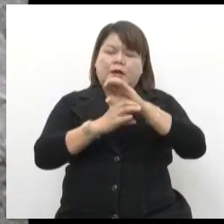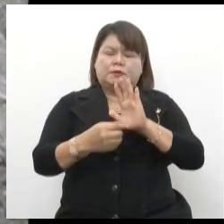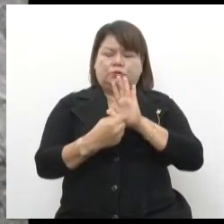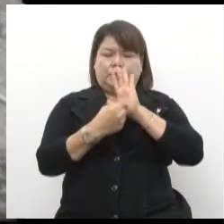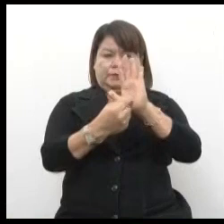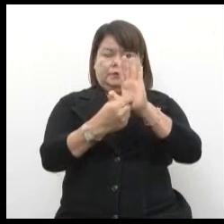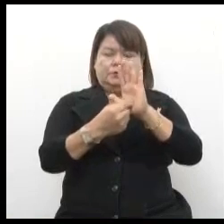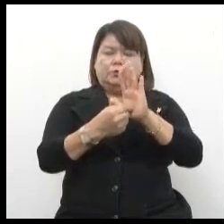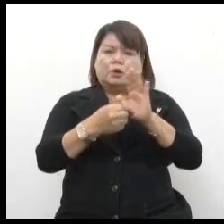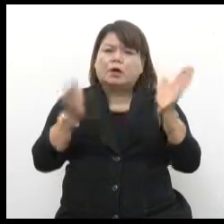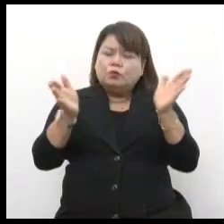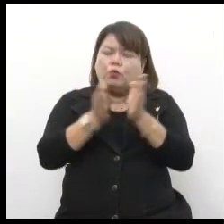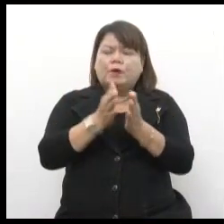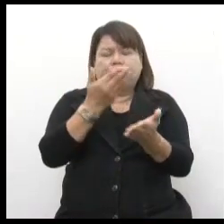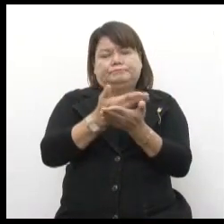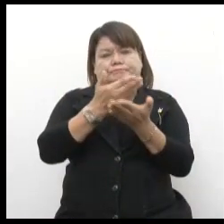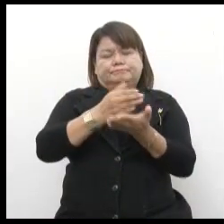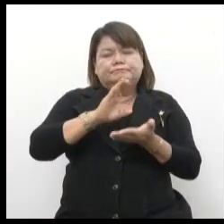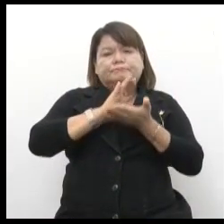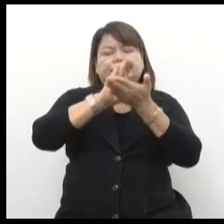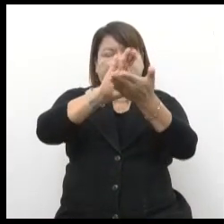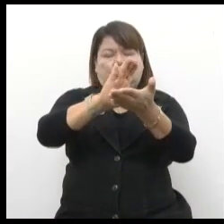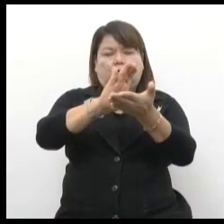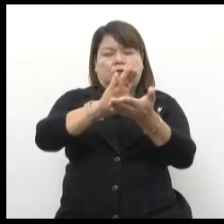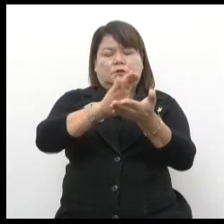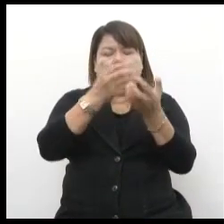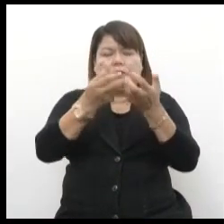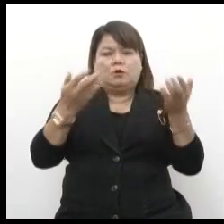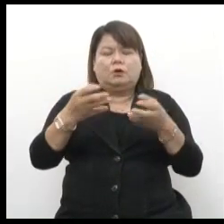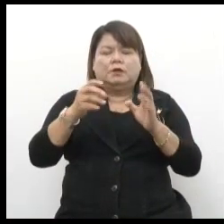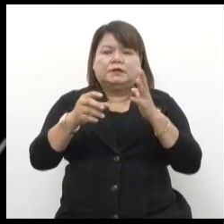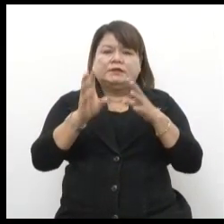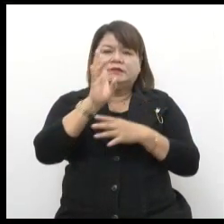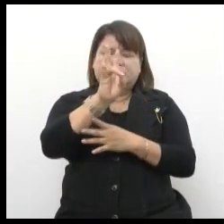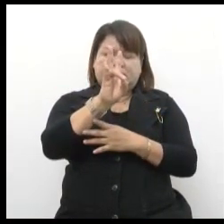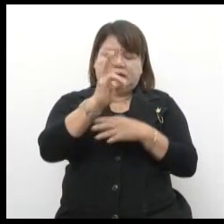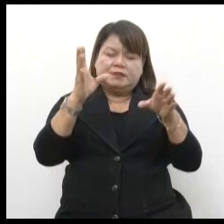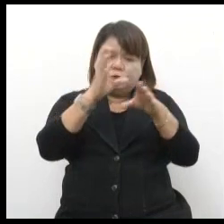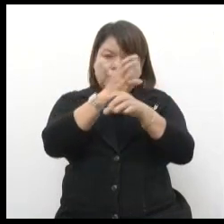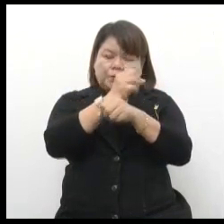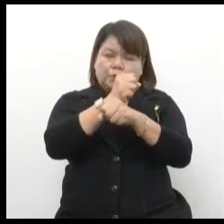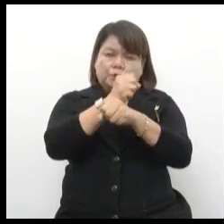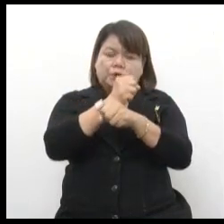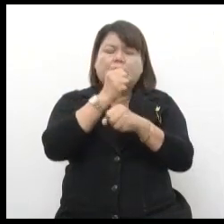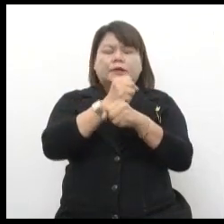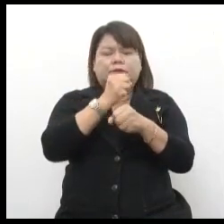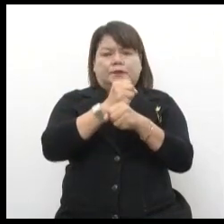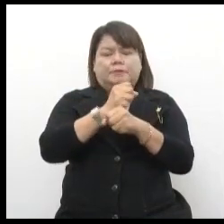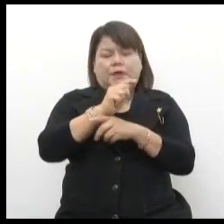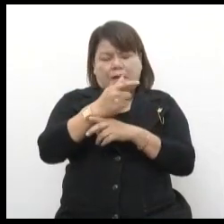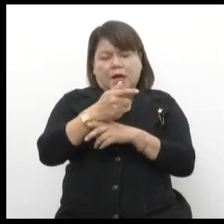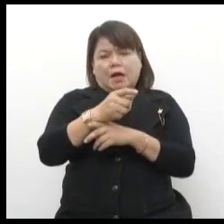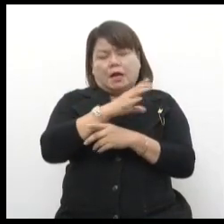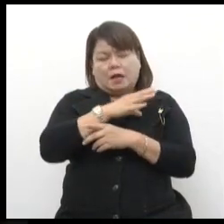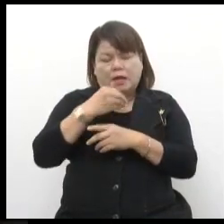ดยการระดมทุนระดมทรัพยากร 7. นักเรียนสรุปผลการดำเนินงาน